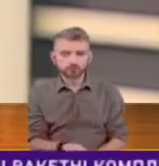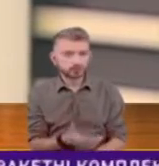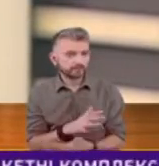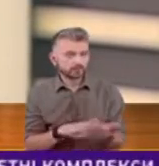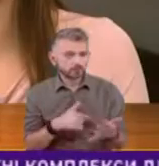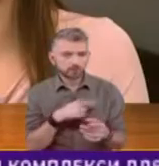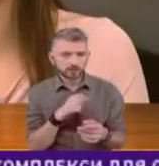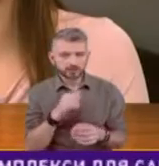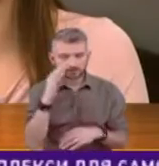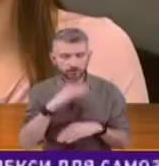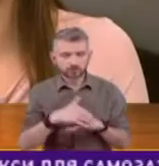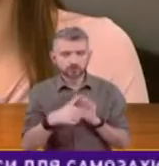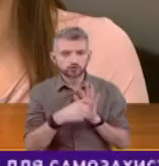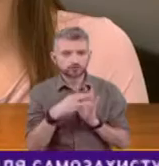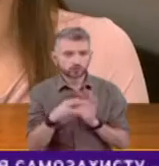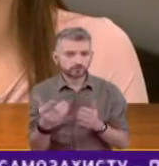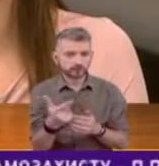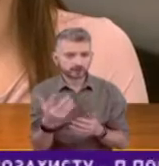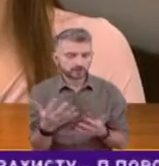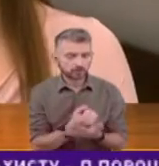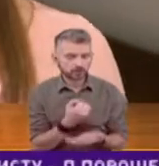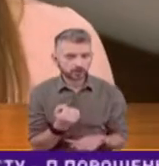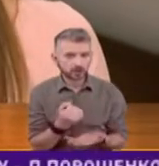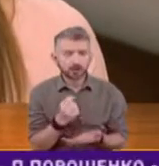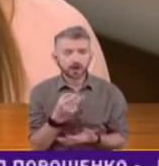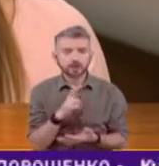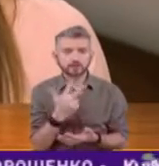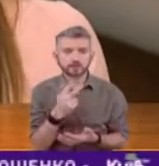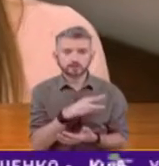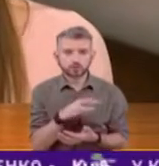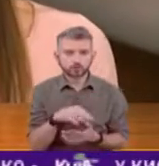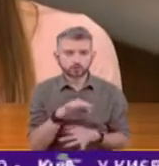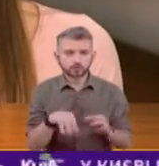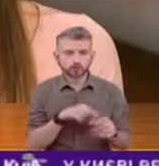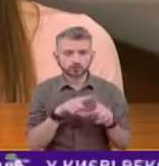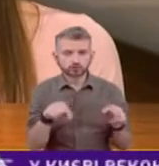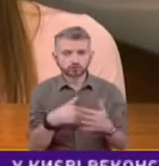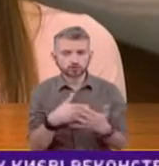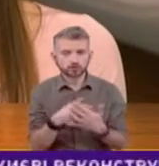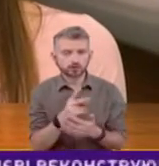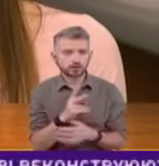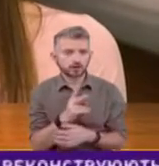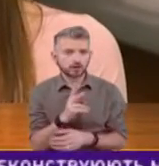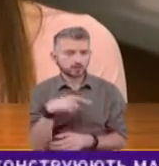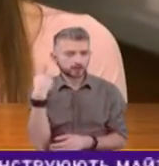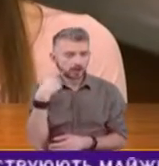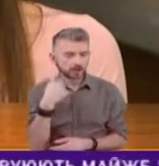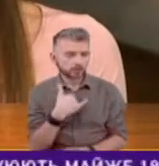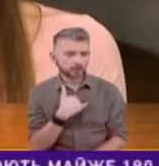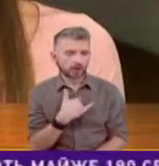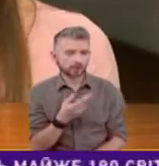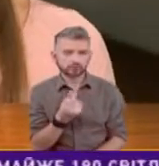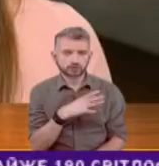вибачте, ми за вечір 600 мільйонів гривень знайшли? А для 3 мільйона проєкту на школу, наприклад, на Крушельницького, на Дарниці, у нас чомусь не